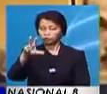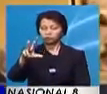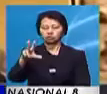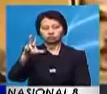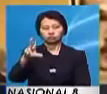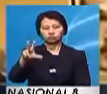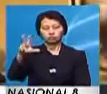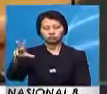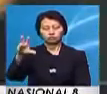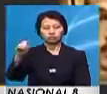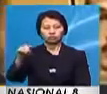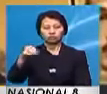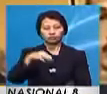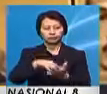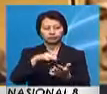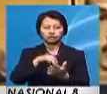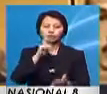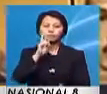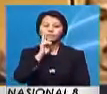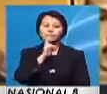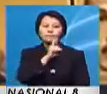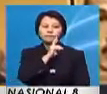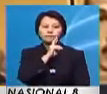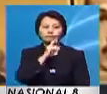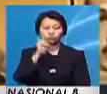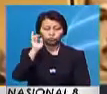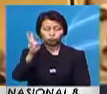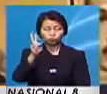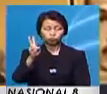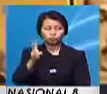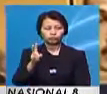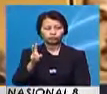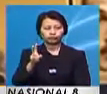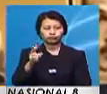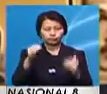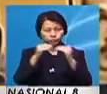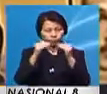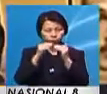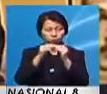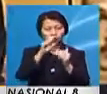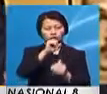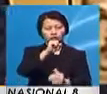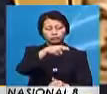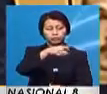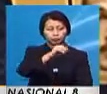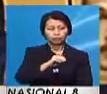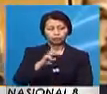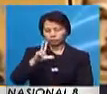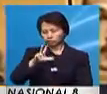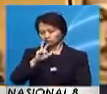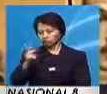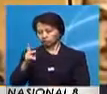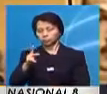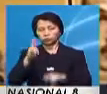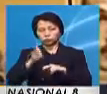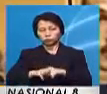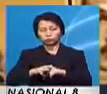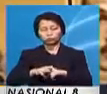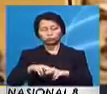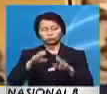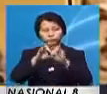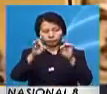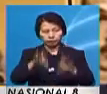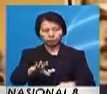11,332 pelajar senior 2 ataupun tingkatan persamaan SPM, 3,000 pelajar menduduki peperiksaan